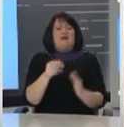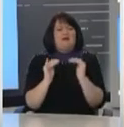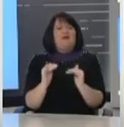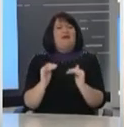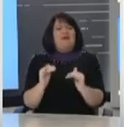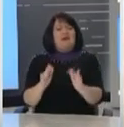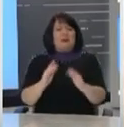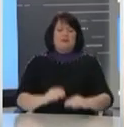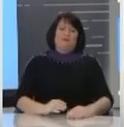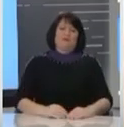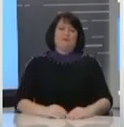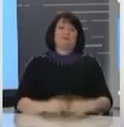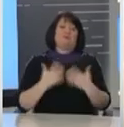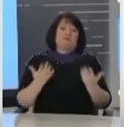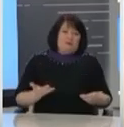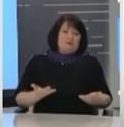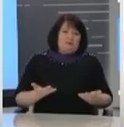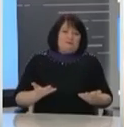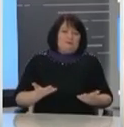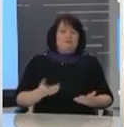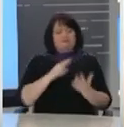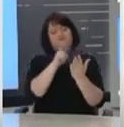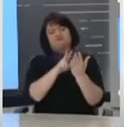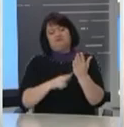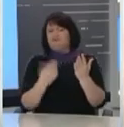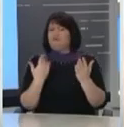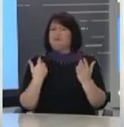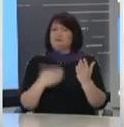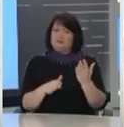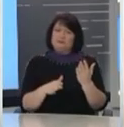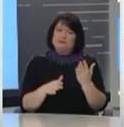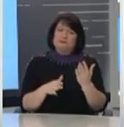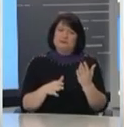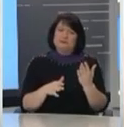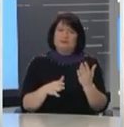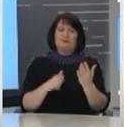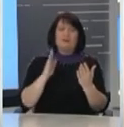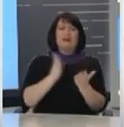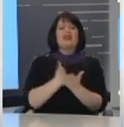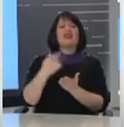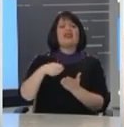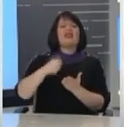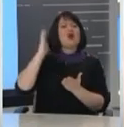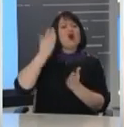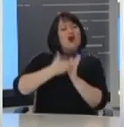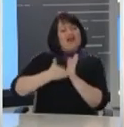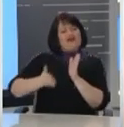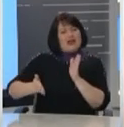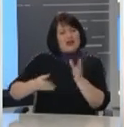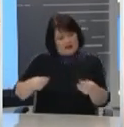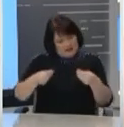Έτσι λοιπόν, μεταξύ των άλλων, διαβάσαμε πρόσφατα και θα έρθει η δικογραφία στη Βουλή, όπου θα έχει